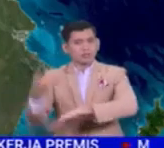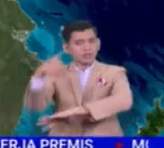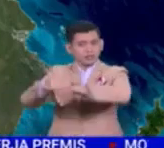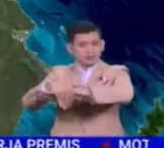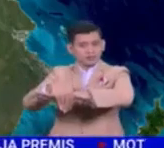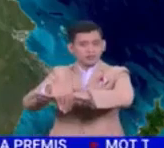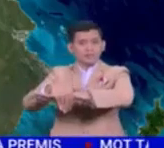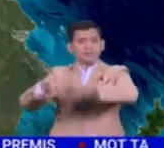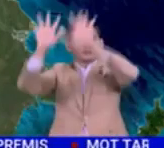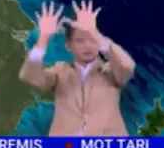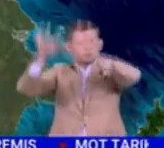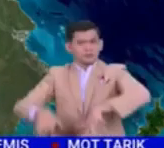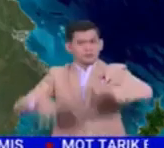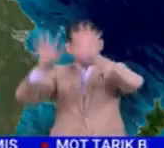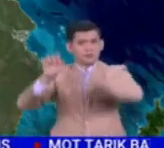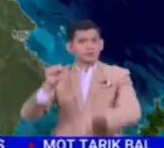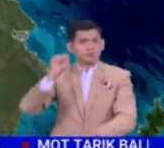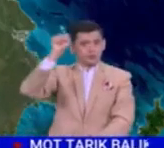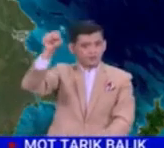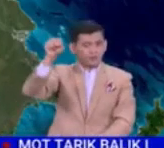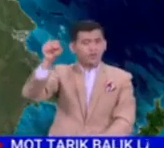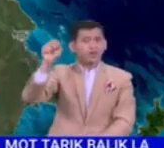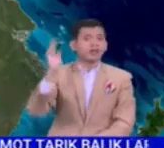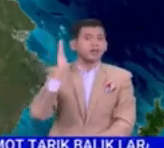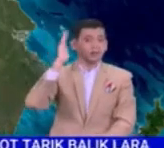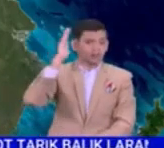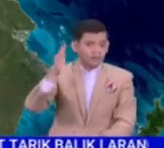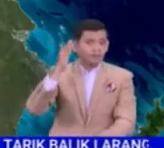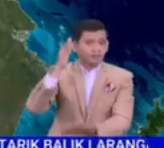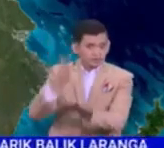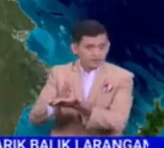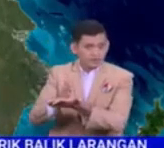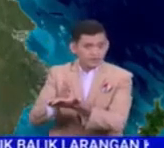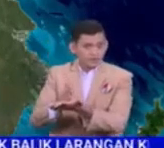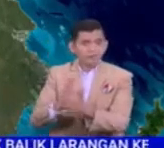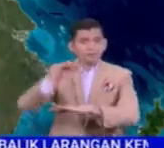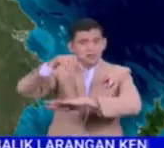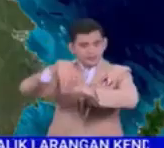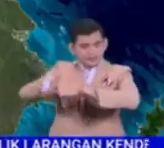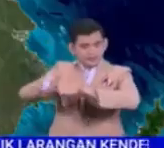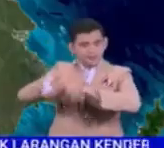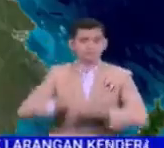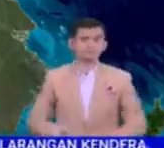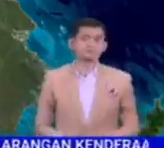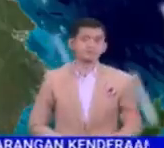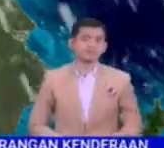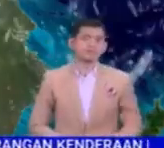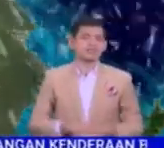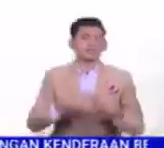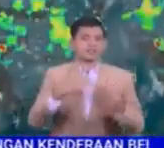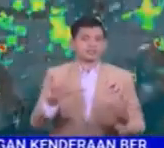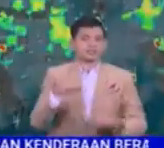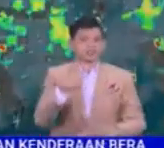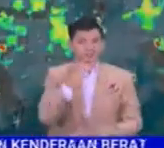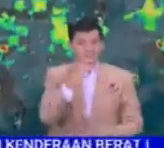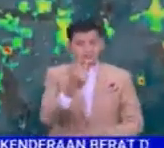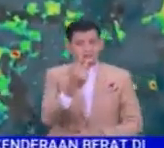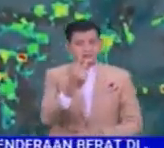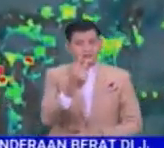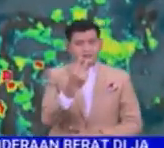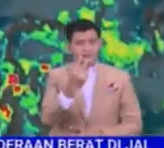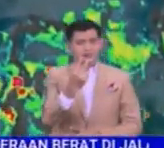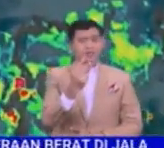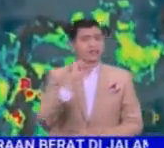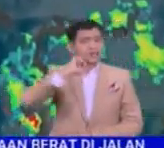lebat di negeri Sabah ini pula dijangka hanya akan reda menjelang lewat malam nanti. Kita teruskan dengan melihat tinjauan cuaca